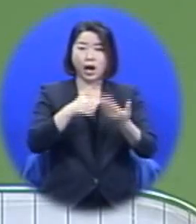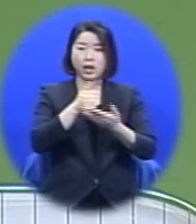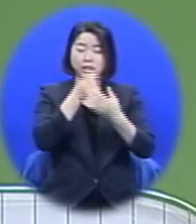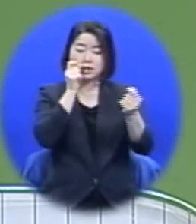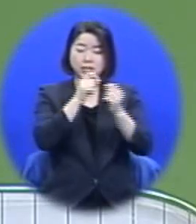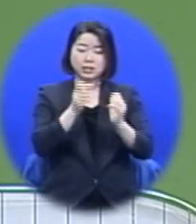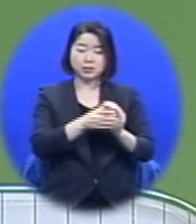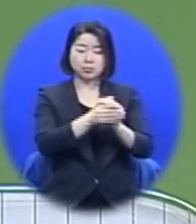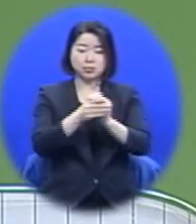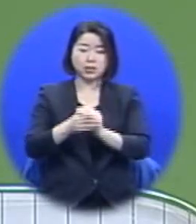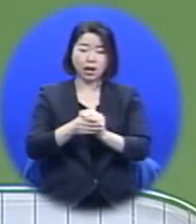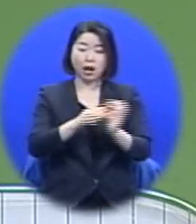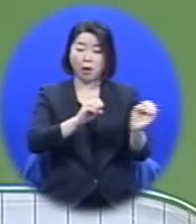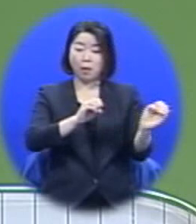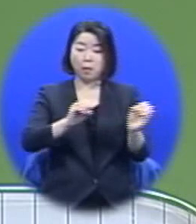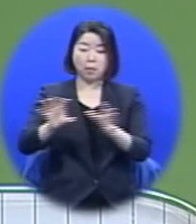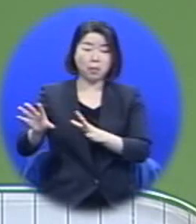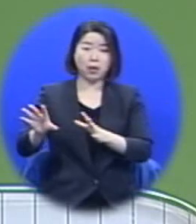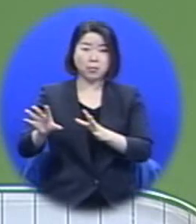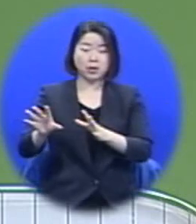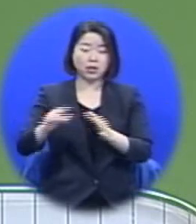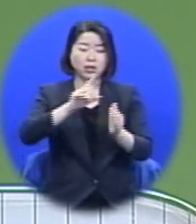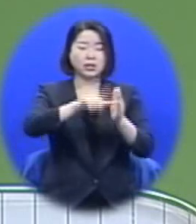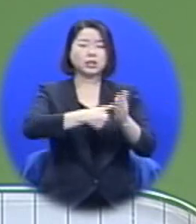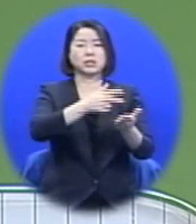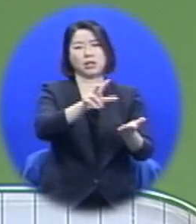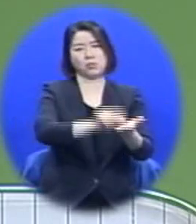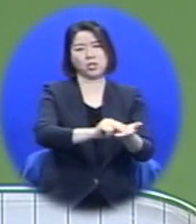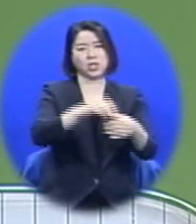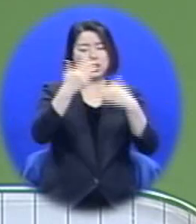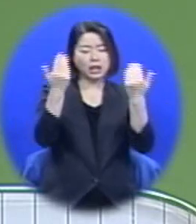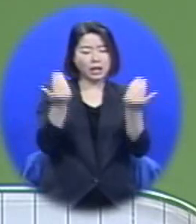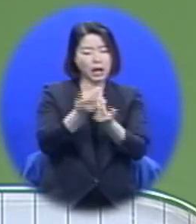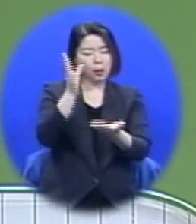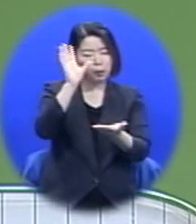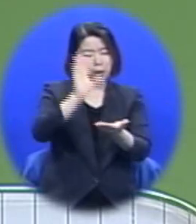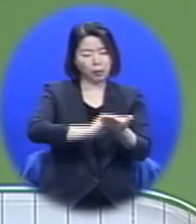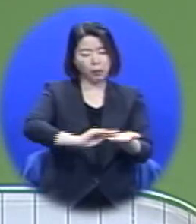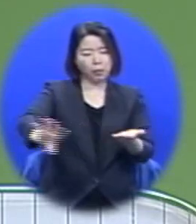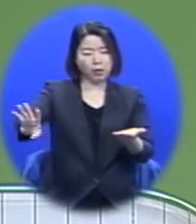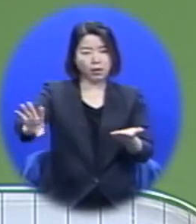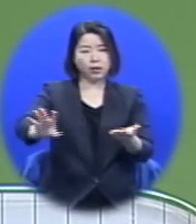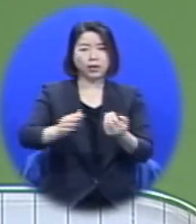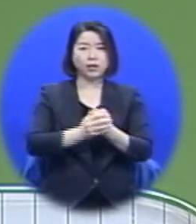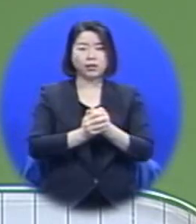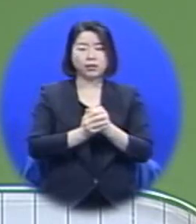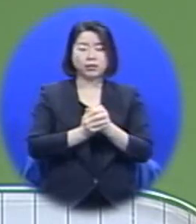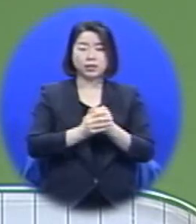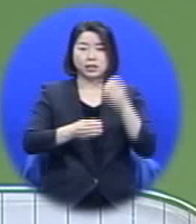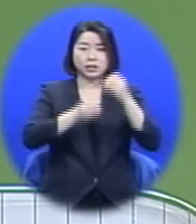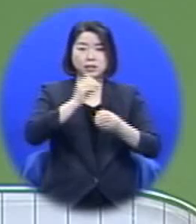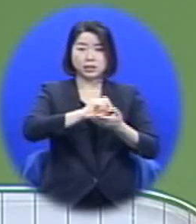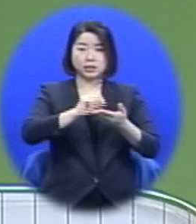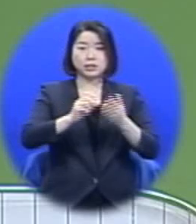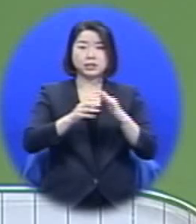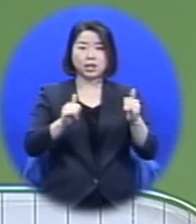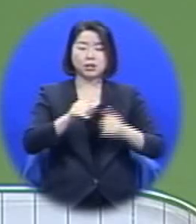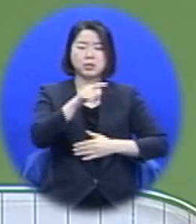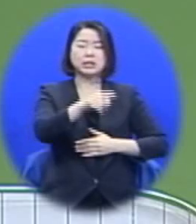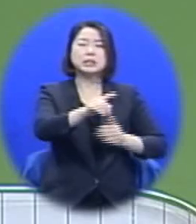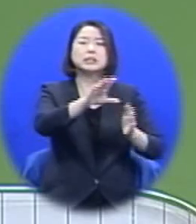잃어버리고 나면 그러면 시간 문제에요 다 잃어버리는 것은 시편 기자가 그걸 그 뜻을 깨달을